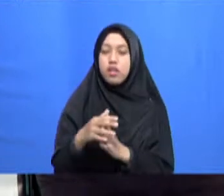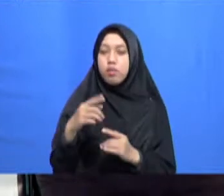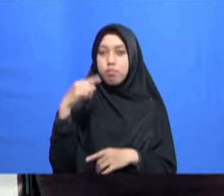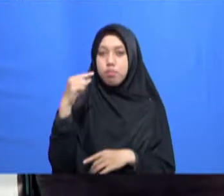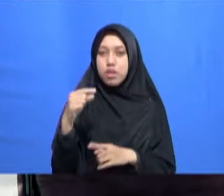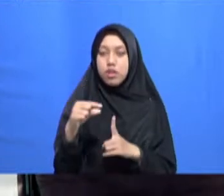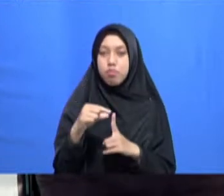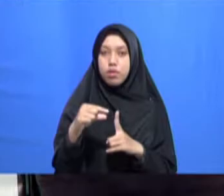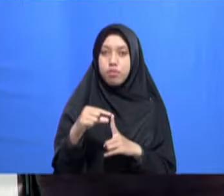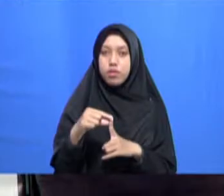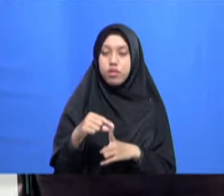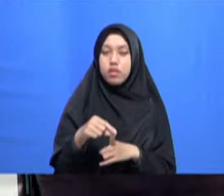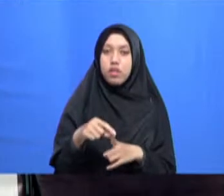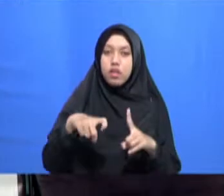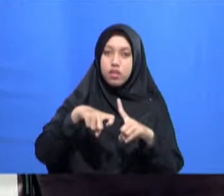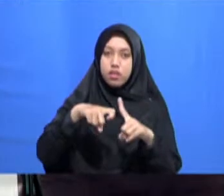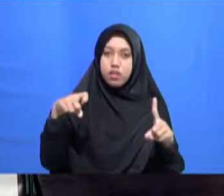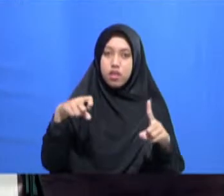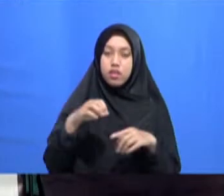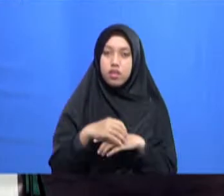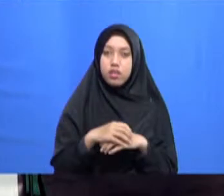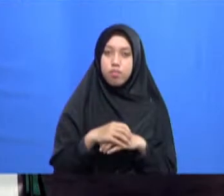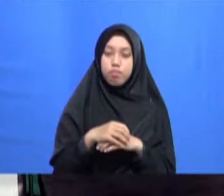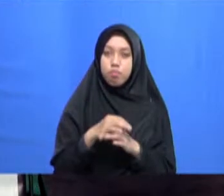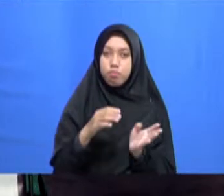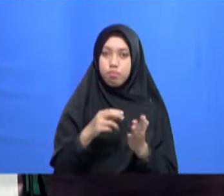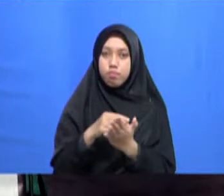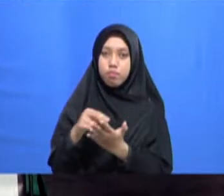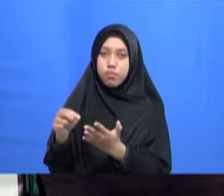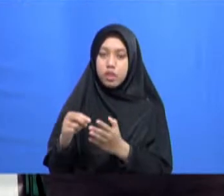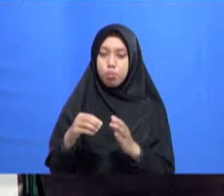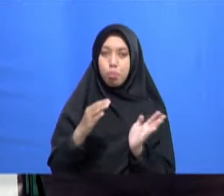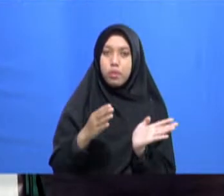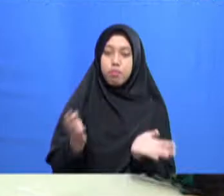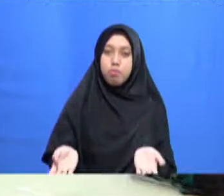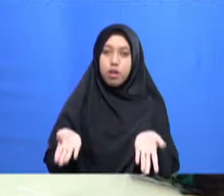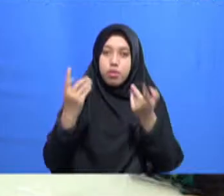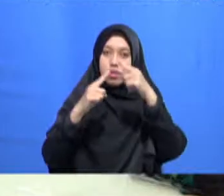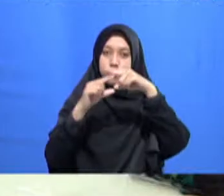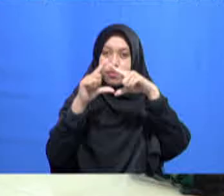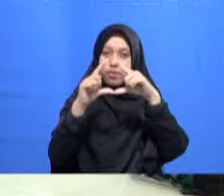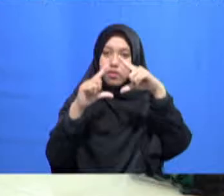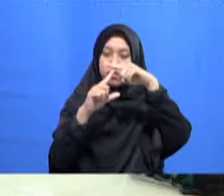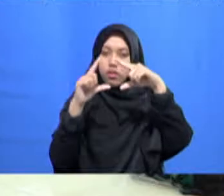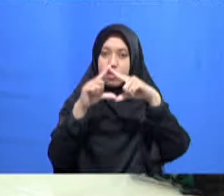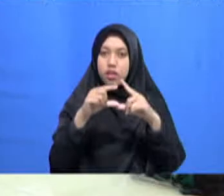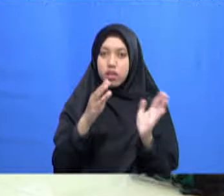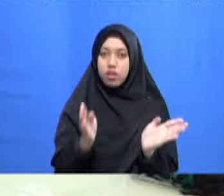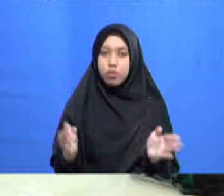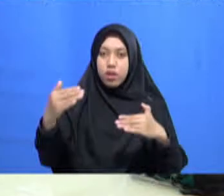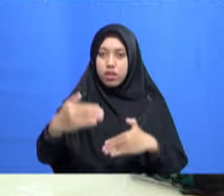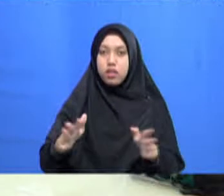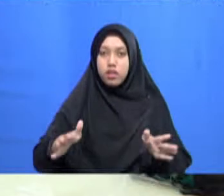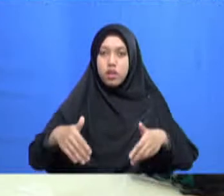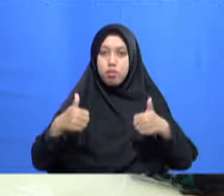melalui apa yang disebut dengan yang kita kenal dengan membangun tata ruangan atau membangun tata ruang yang lebih bagus terhadap